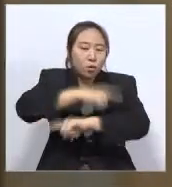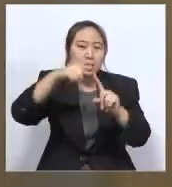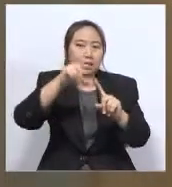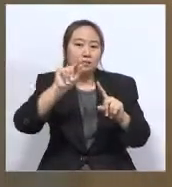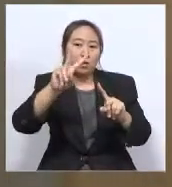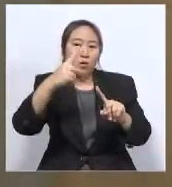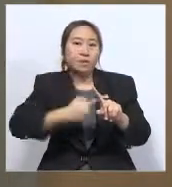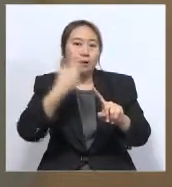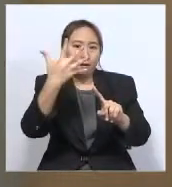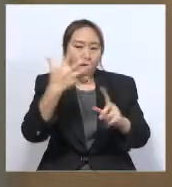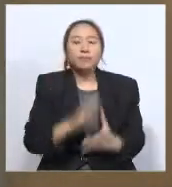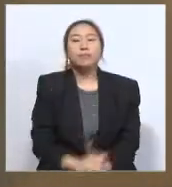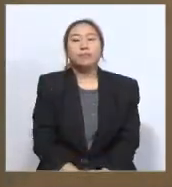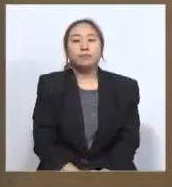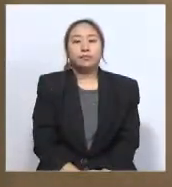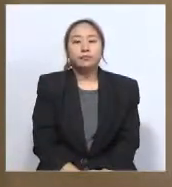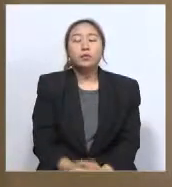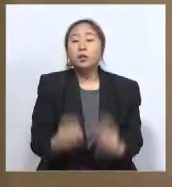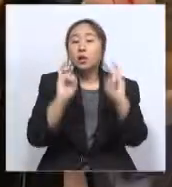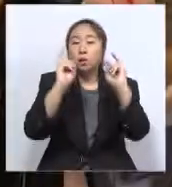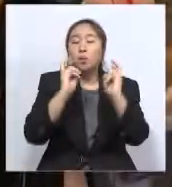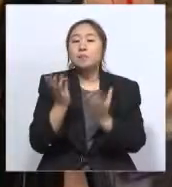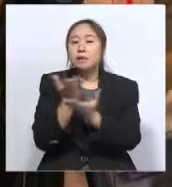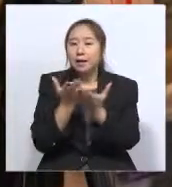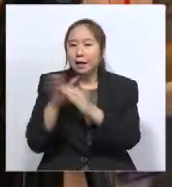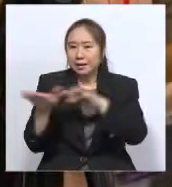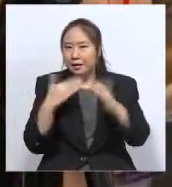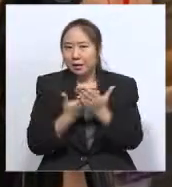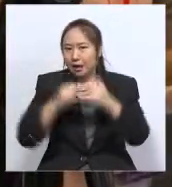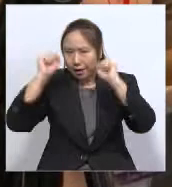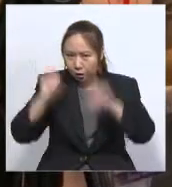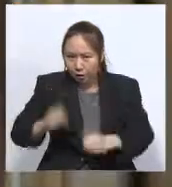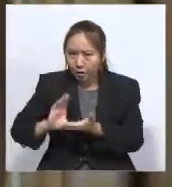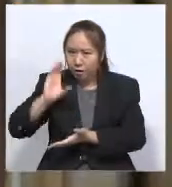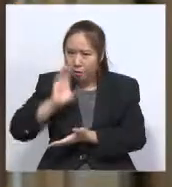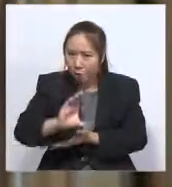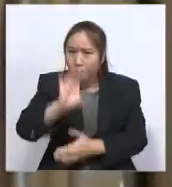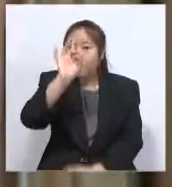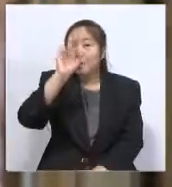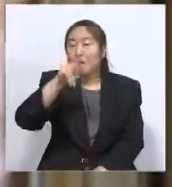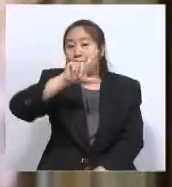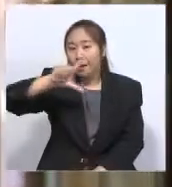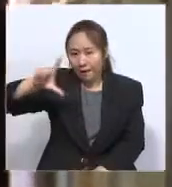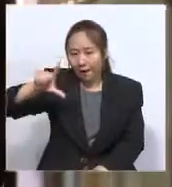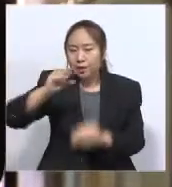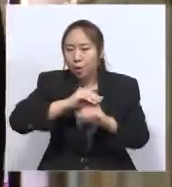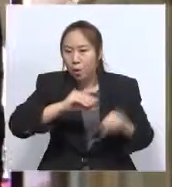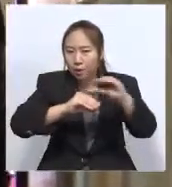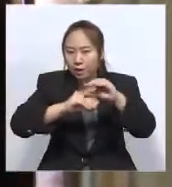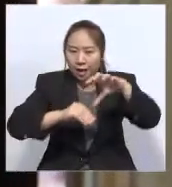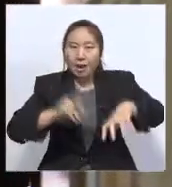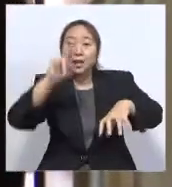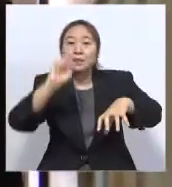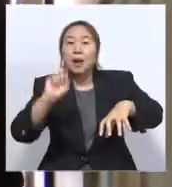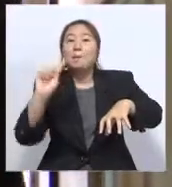มนี้ส่วนวาระพิจารณาเตรียมอนุมัติงบประมาณกว่า 8,000 ล้านบาทใช้ในโครงการก่อสร้างรัฐสภาแห่ง